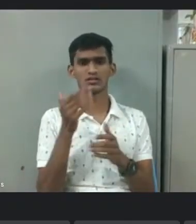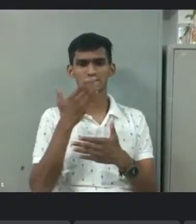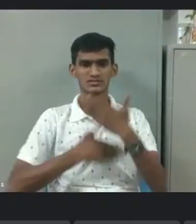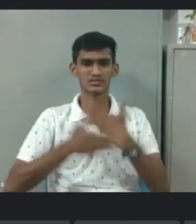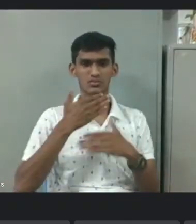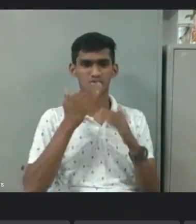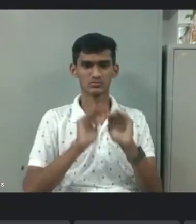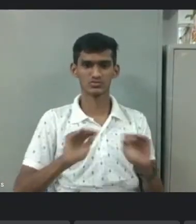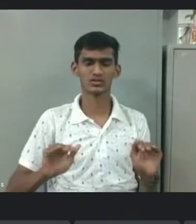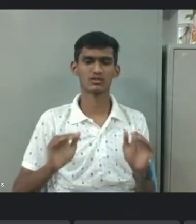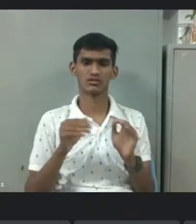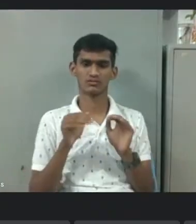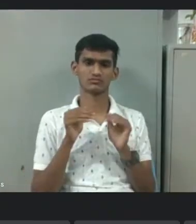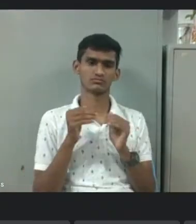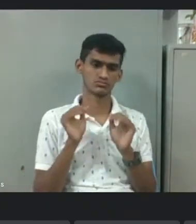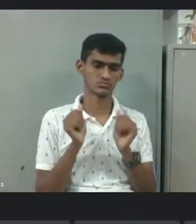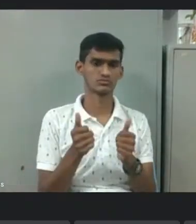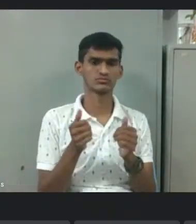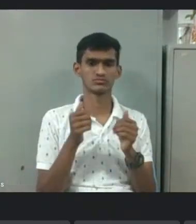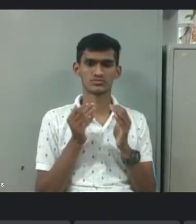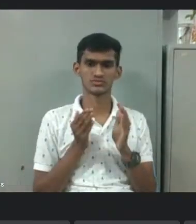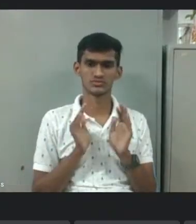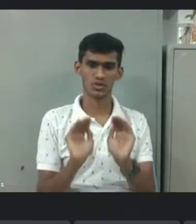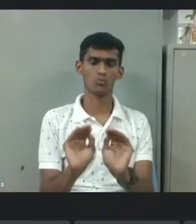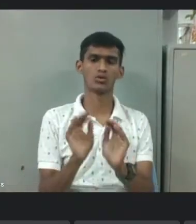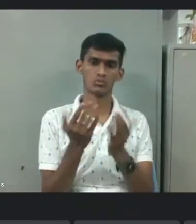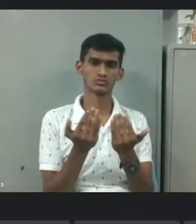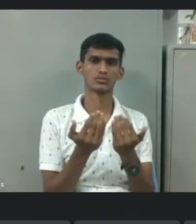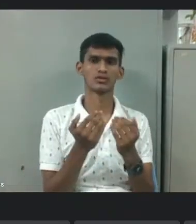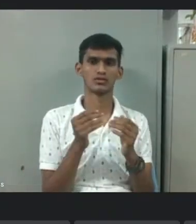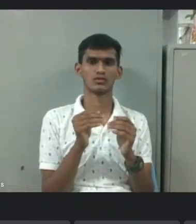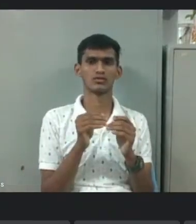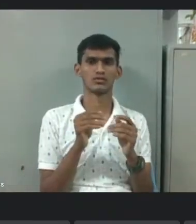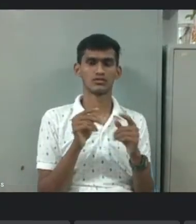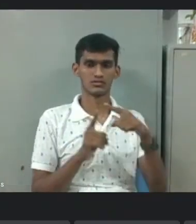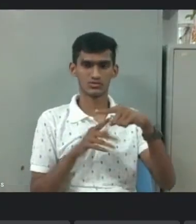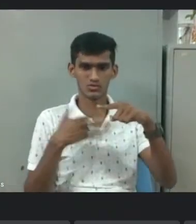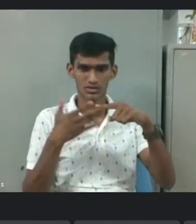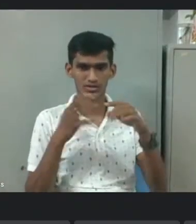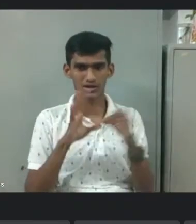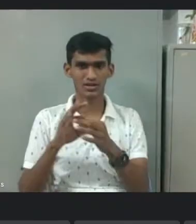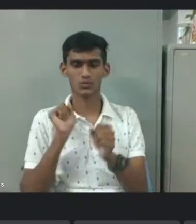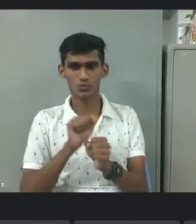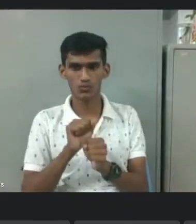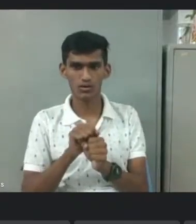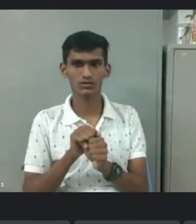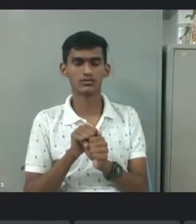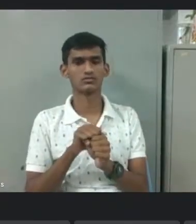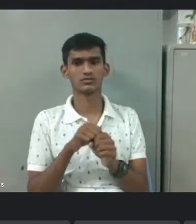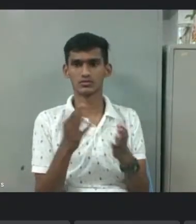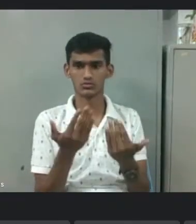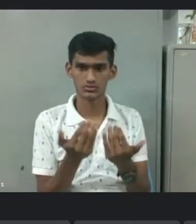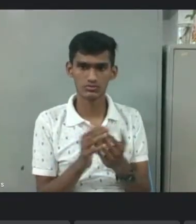തീർച്ചയായിട്ടും കുറെ കാര്യങ്ങൾ ചെയ്യാൻ പറ്റും. നല്ല വൊക്കേഷണൽ പ്രോഗ്രാമുകളൊക്കെ അവർ ചെയ്യുന്നുണ്ട്, മാതൃകാപരമായിട്ട് ചെയ്യുന്നതെന്ന് എനിക്ക് തോന്നിയിട്ടുണ്ട്.